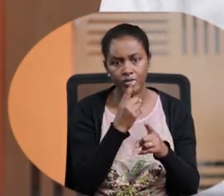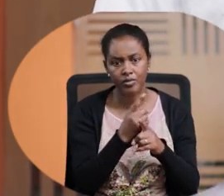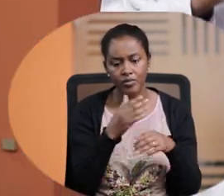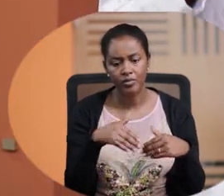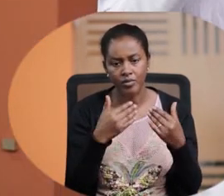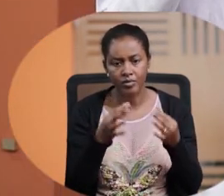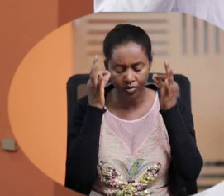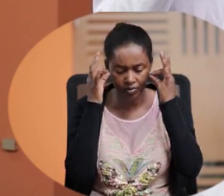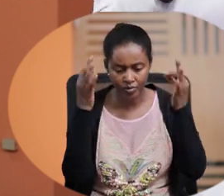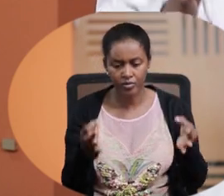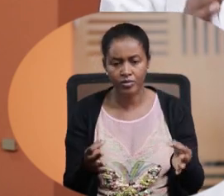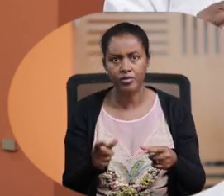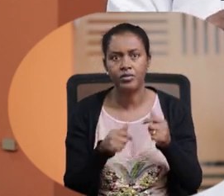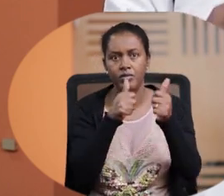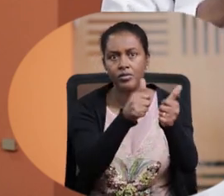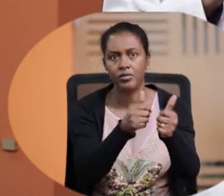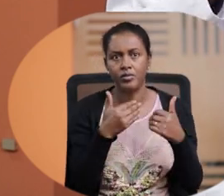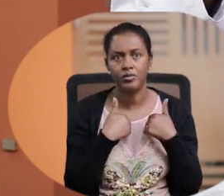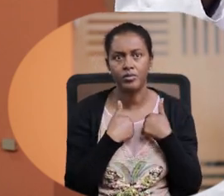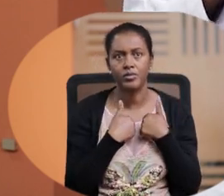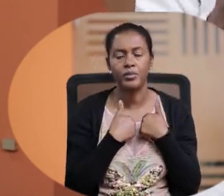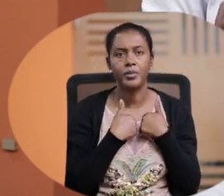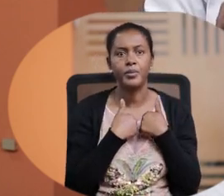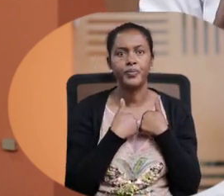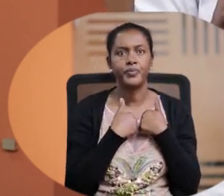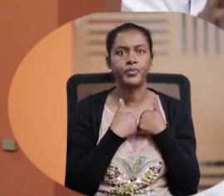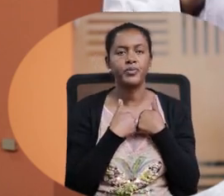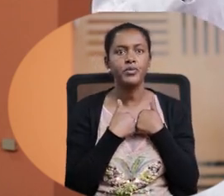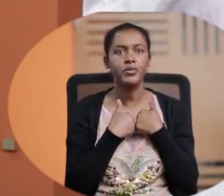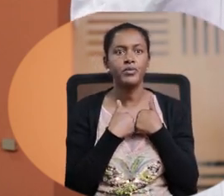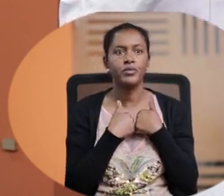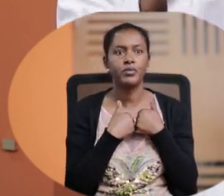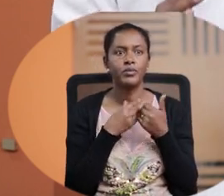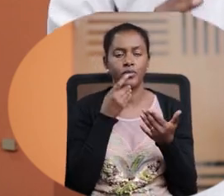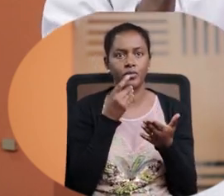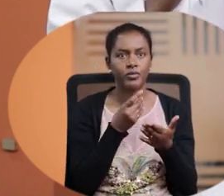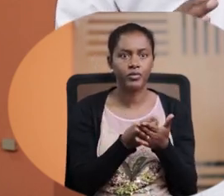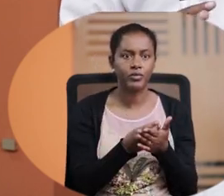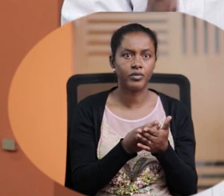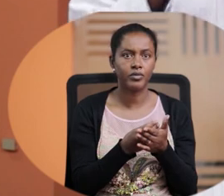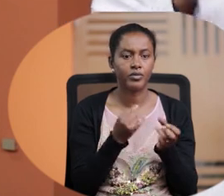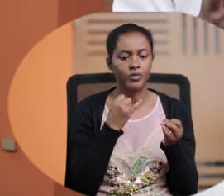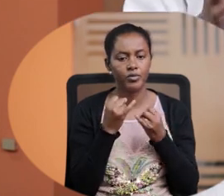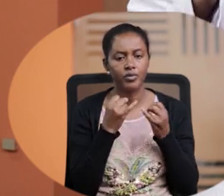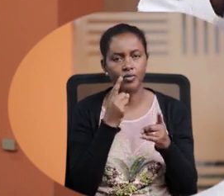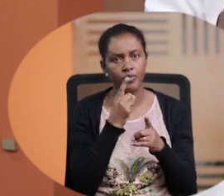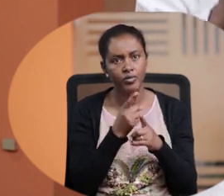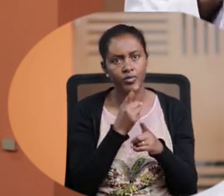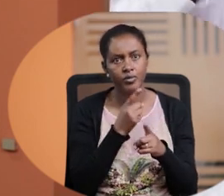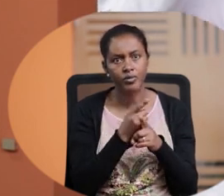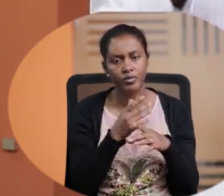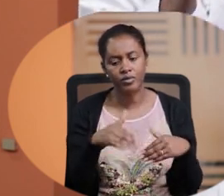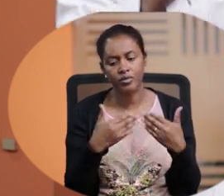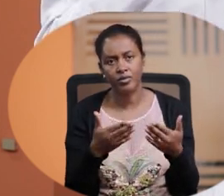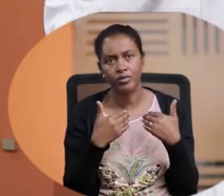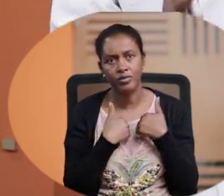kennuu danda'u. Odeeffannoo murtoo kennuu danda'uun daataa jennaan jecha. Daataa jennaan. Kanaaf daataa hiikosa bifa